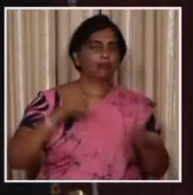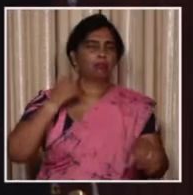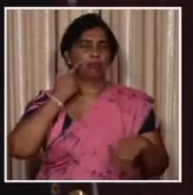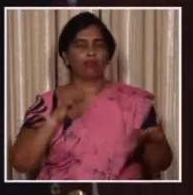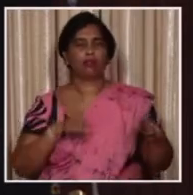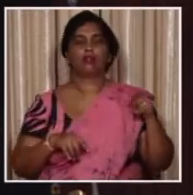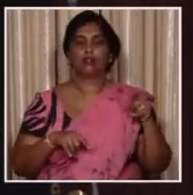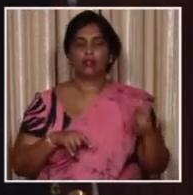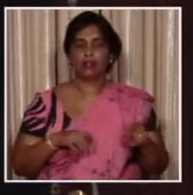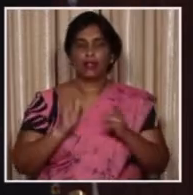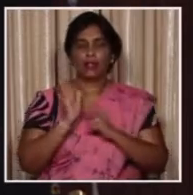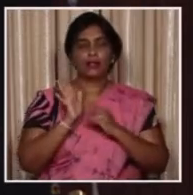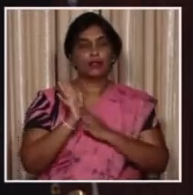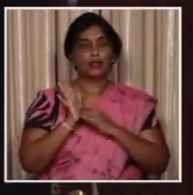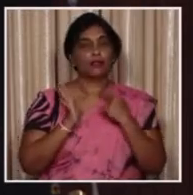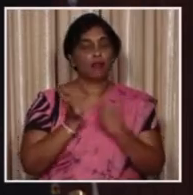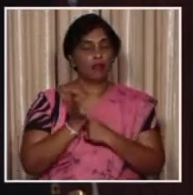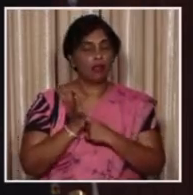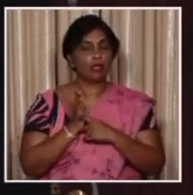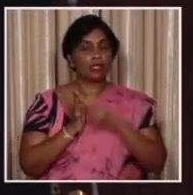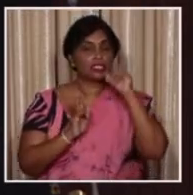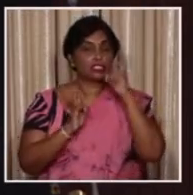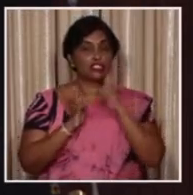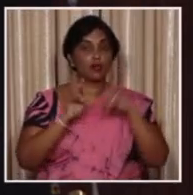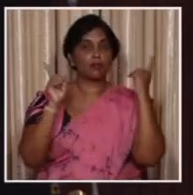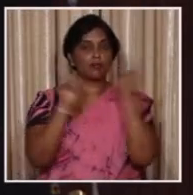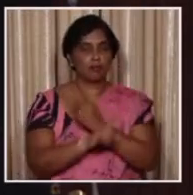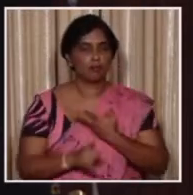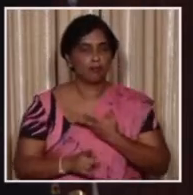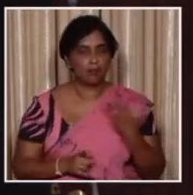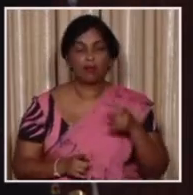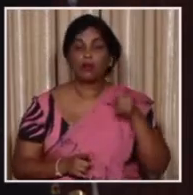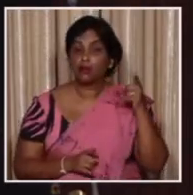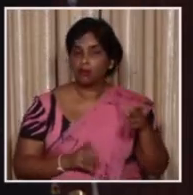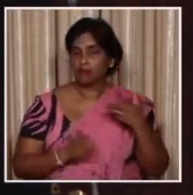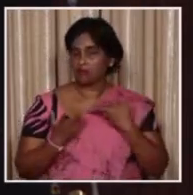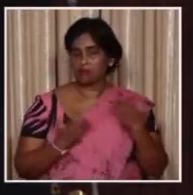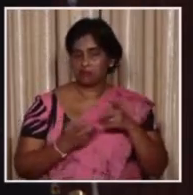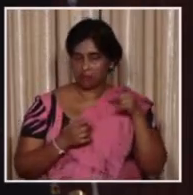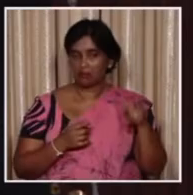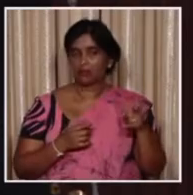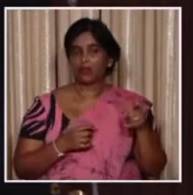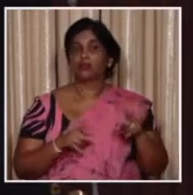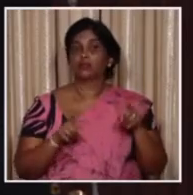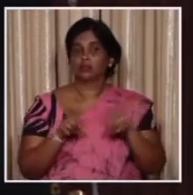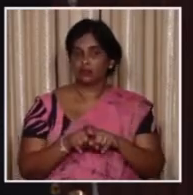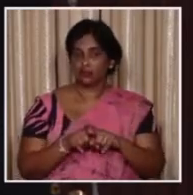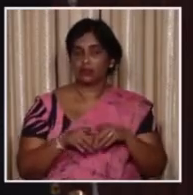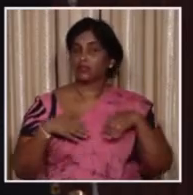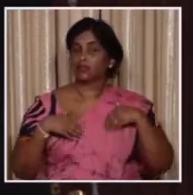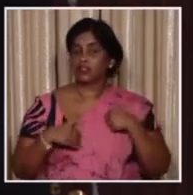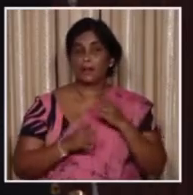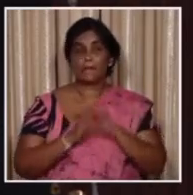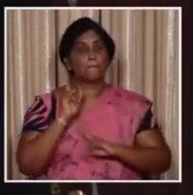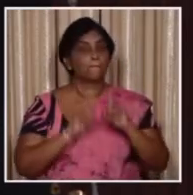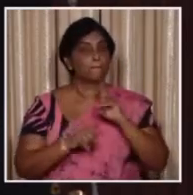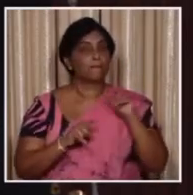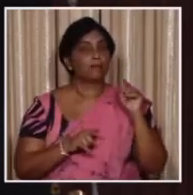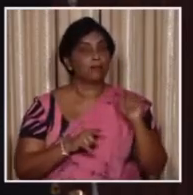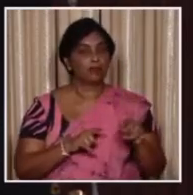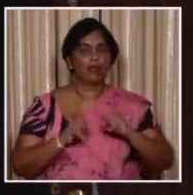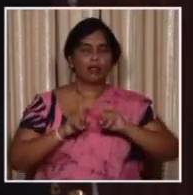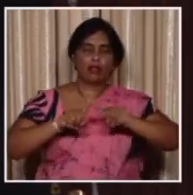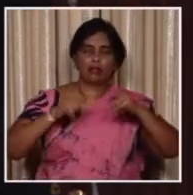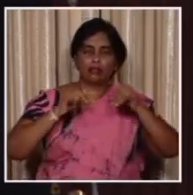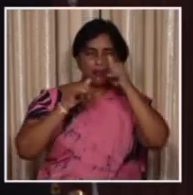එන්නම්බාර්ගේ CEO වෙනස් කරන්න එතුමාට බැරි වුණා. එවගේම තමා සෞඛ්‍ය අමාත්‍යාංශයේ